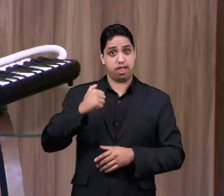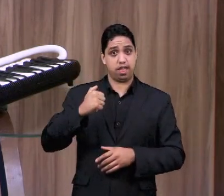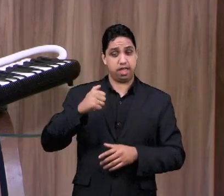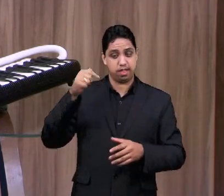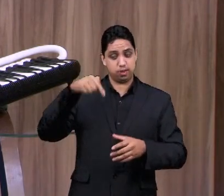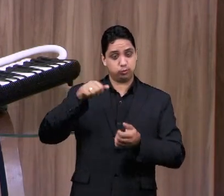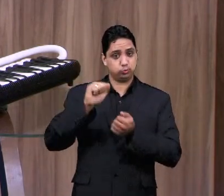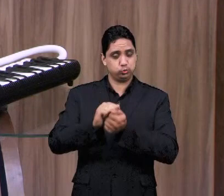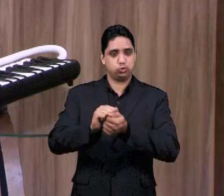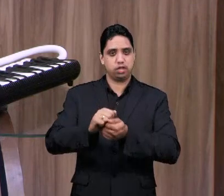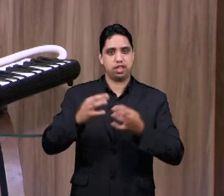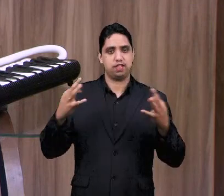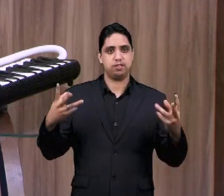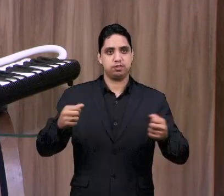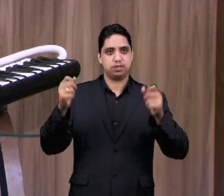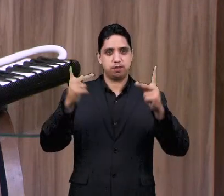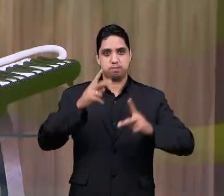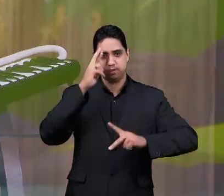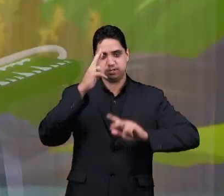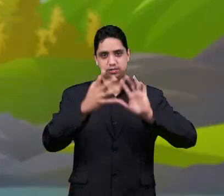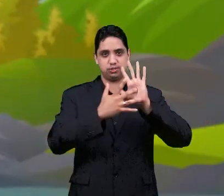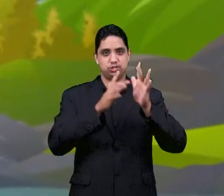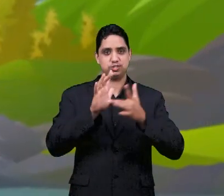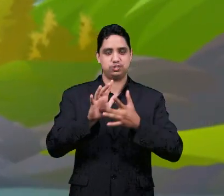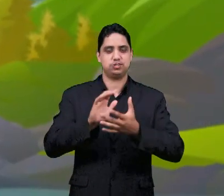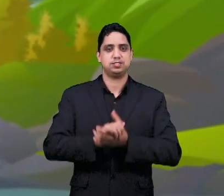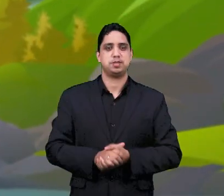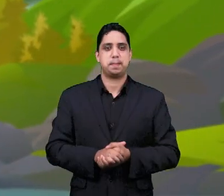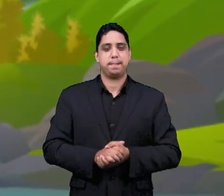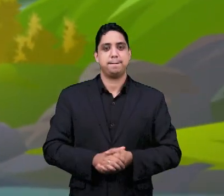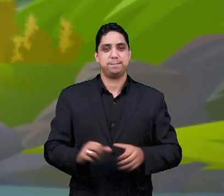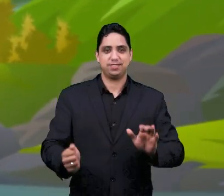le milieu. À tous, la paix du Seigneur Jésus.